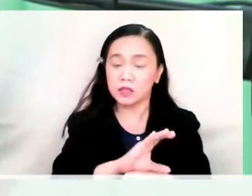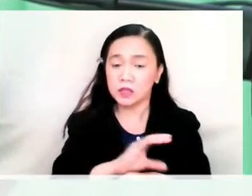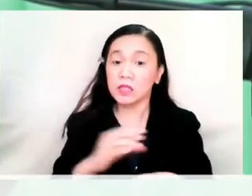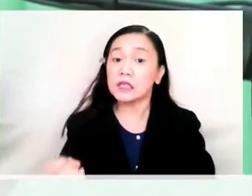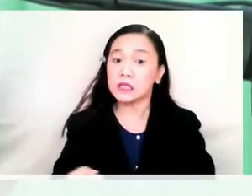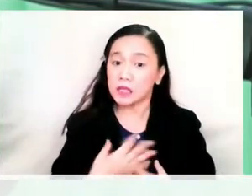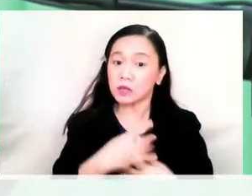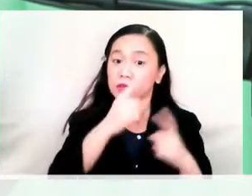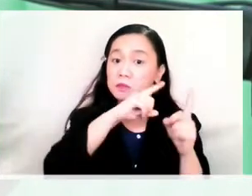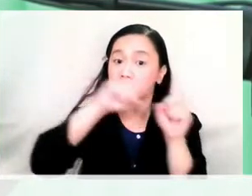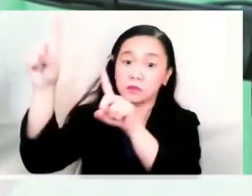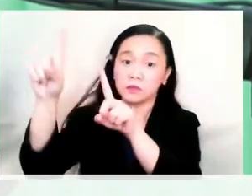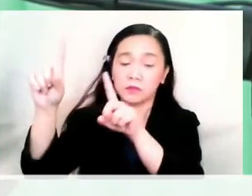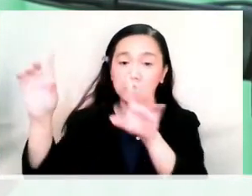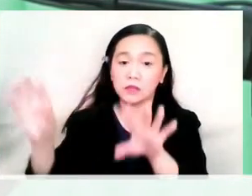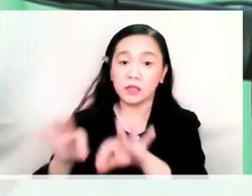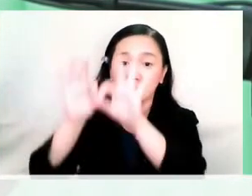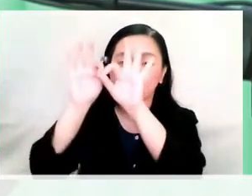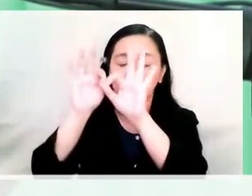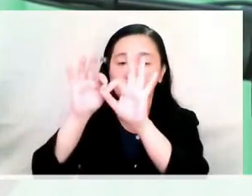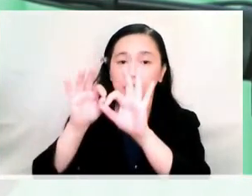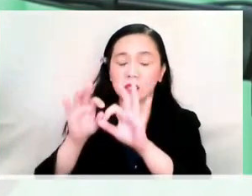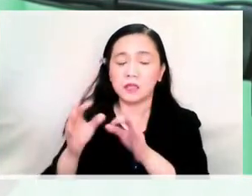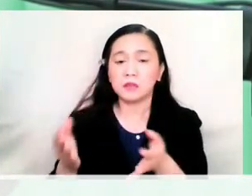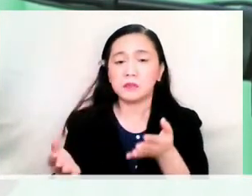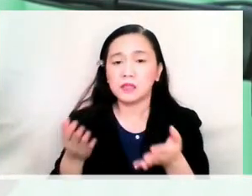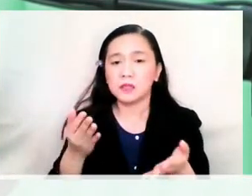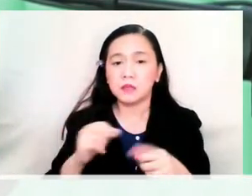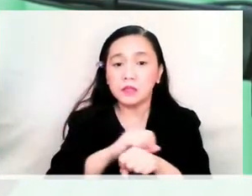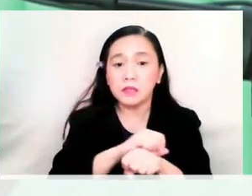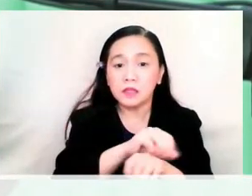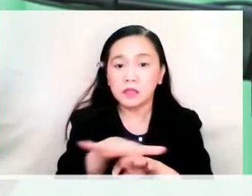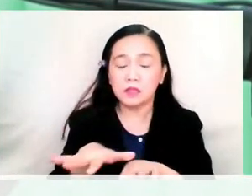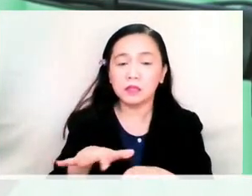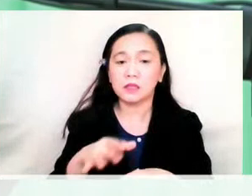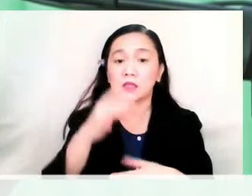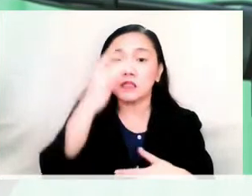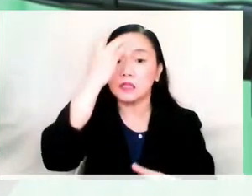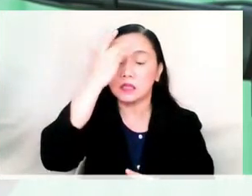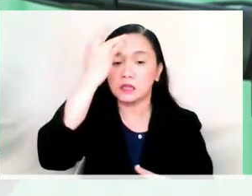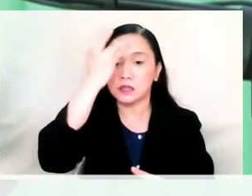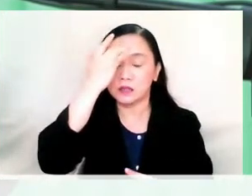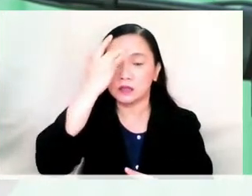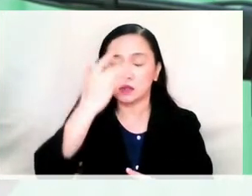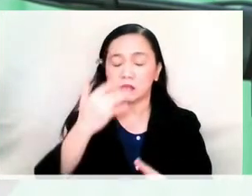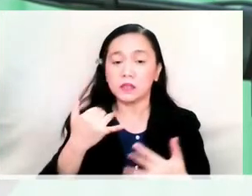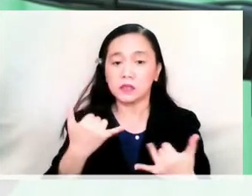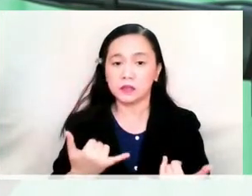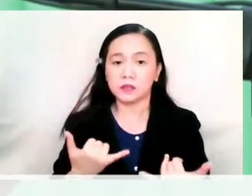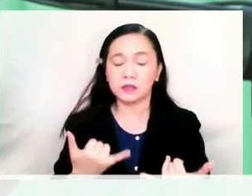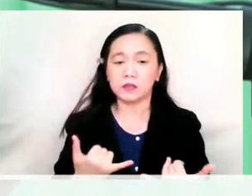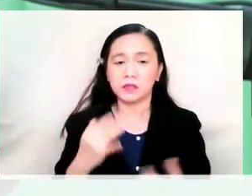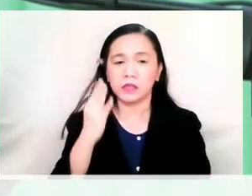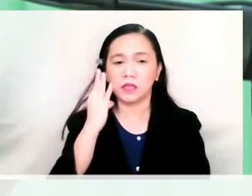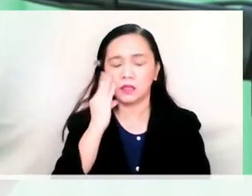baka mahawa tayo ng sakit. Sa ganitong kalagayan, madaling